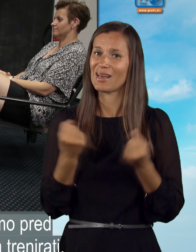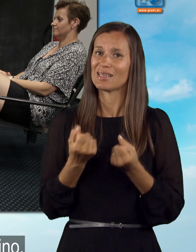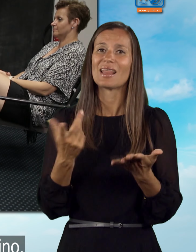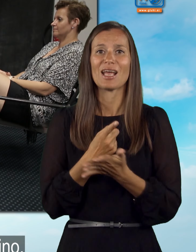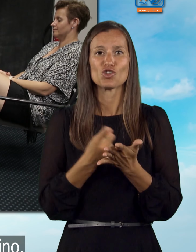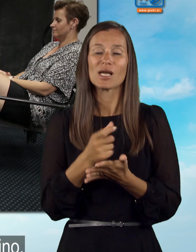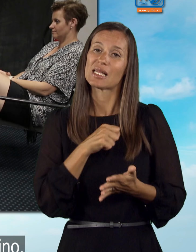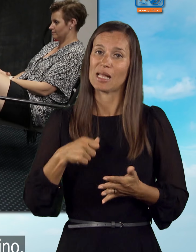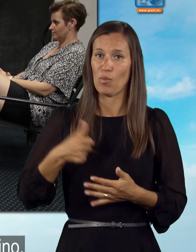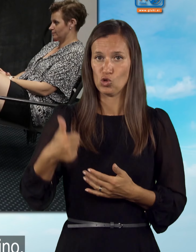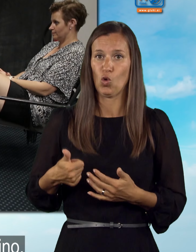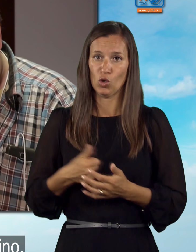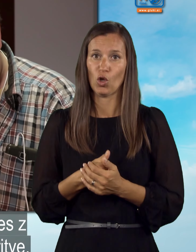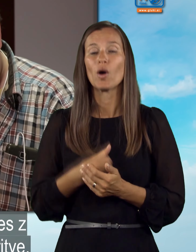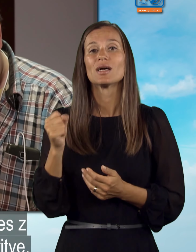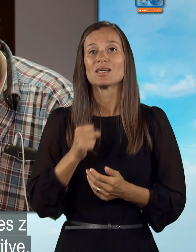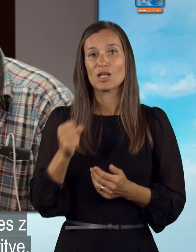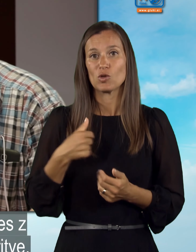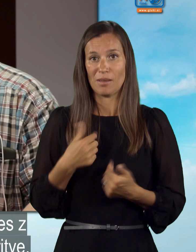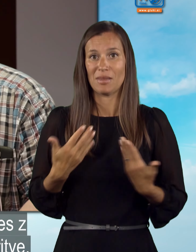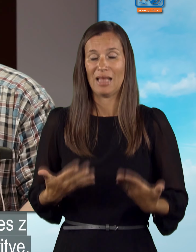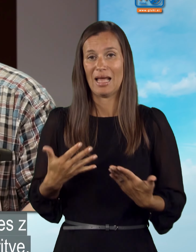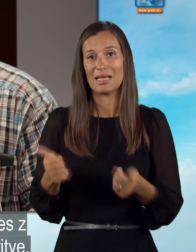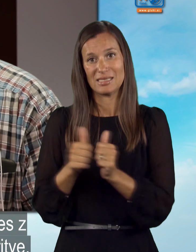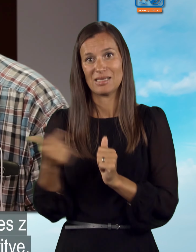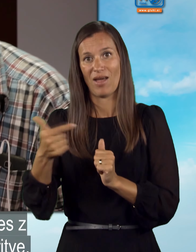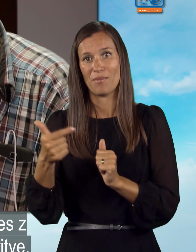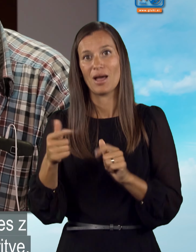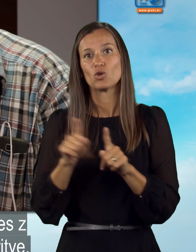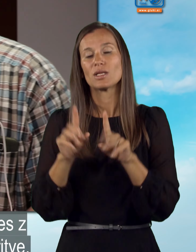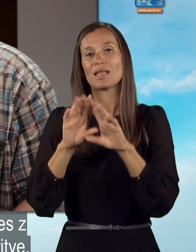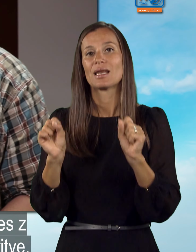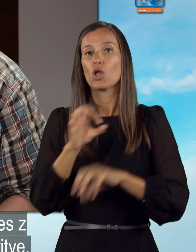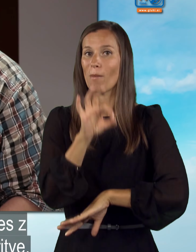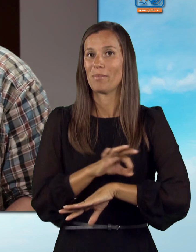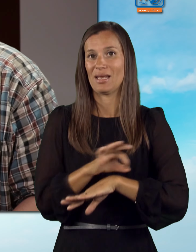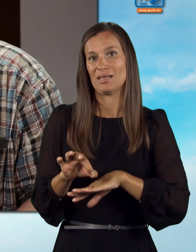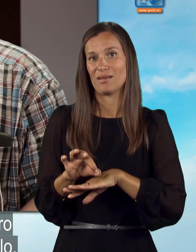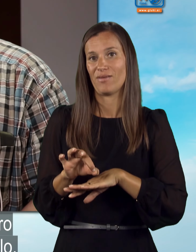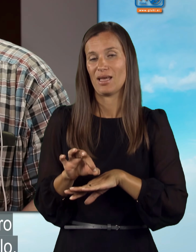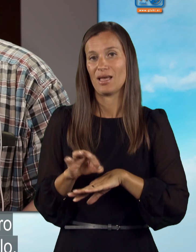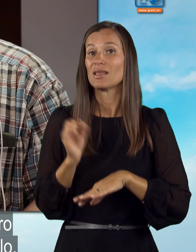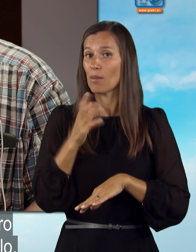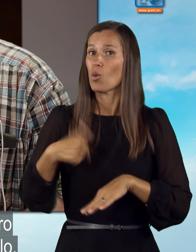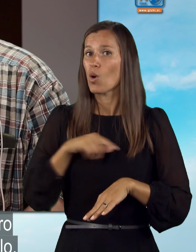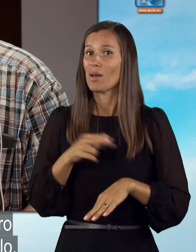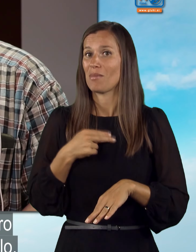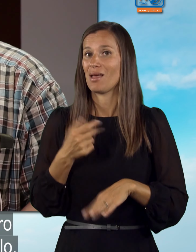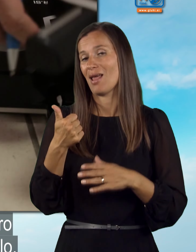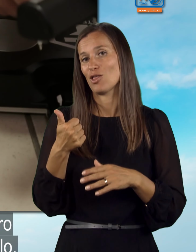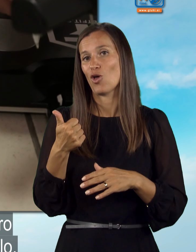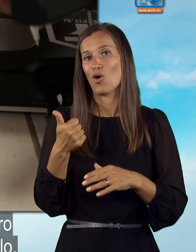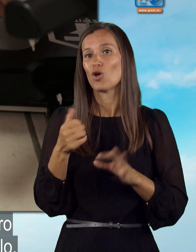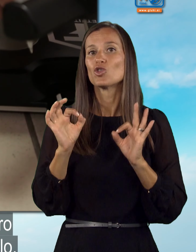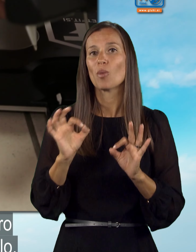začela trenirati nekaj časa samostojno. Zaradi tega sem jaz danes z vama tudi meritve naredil, da bomo imeli